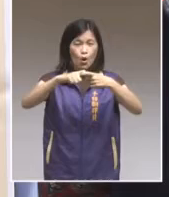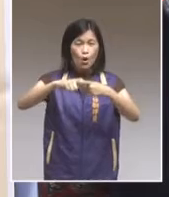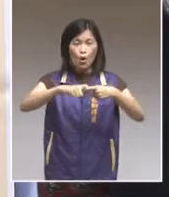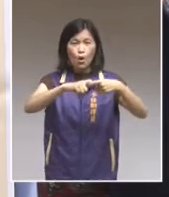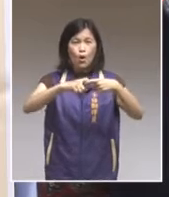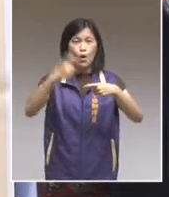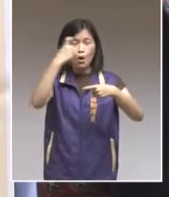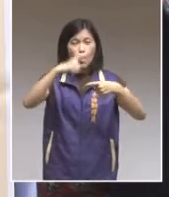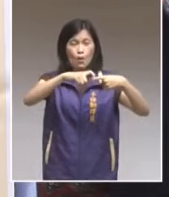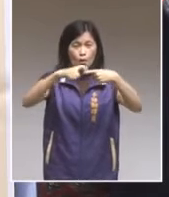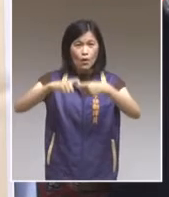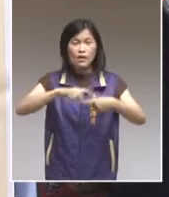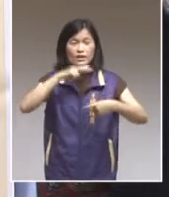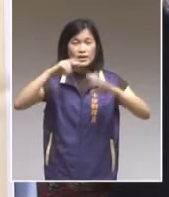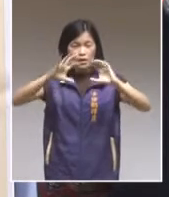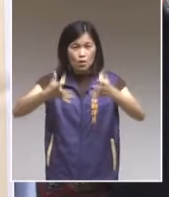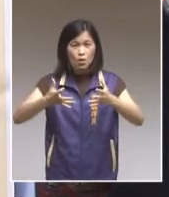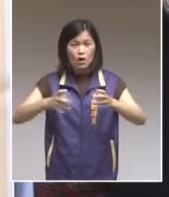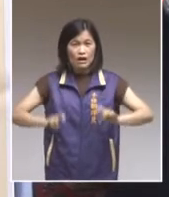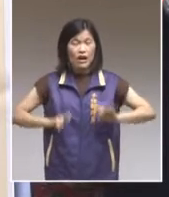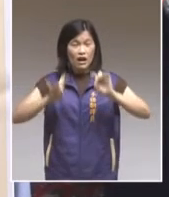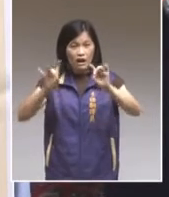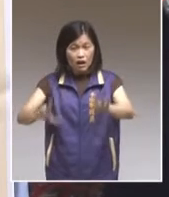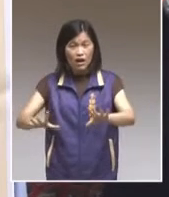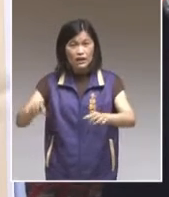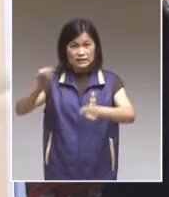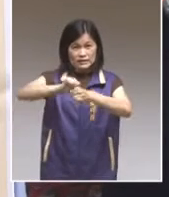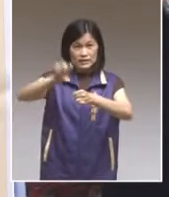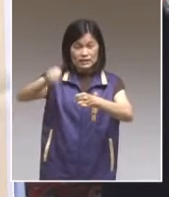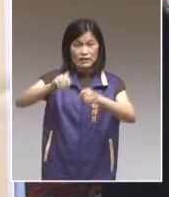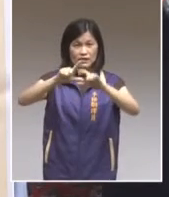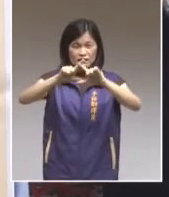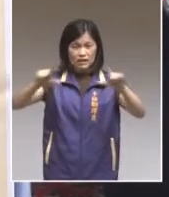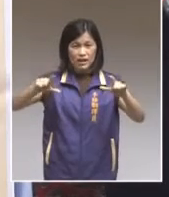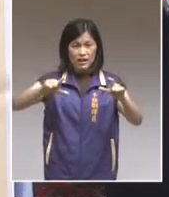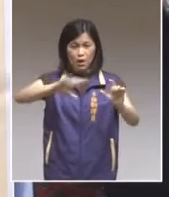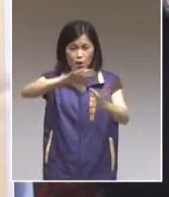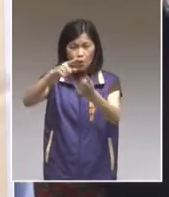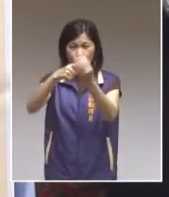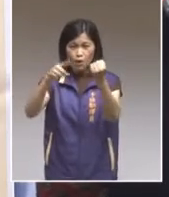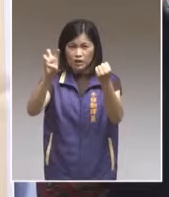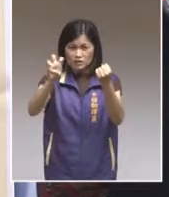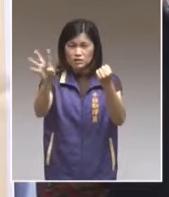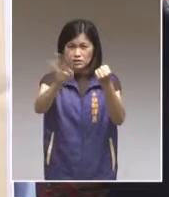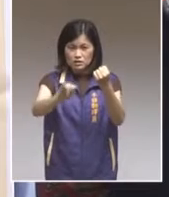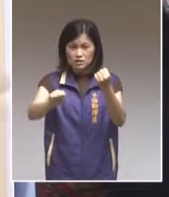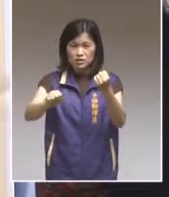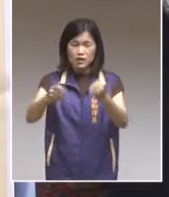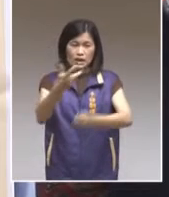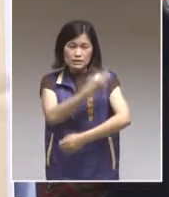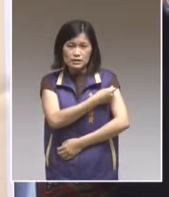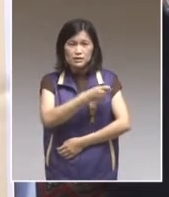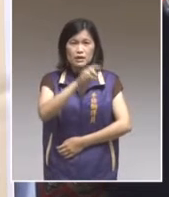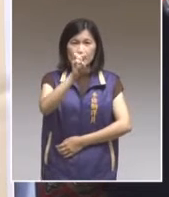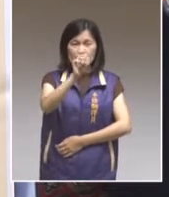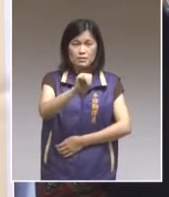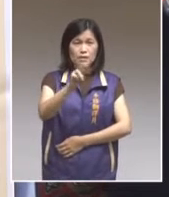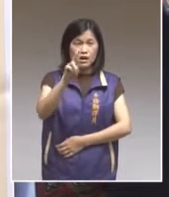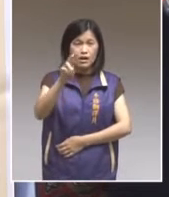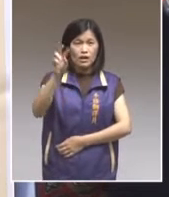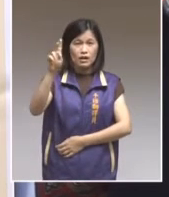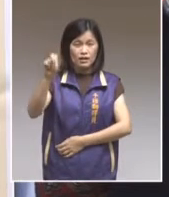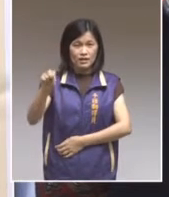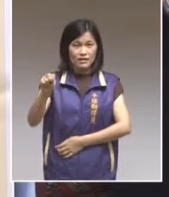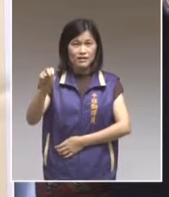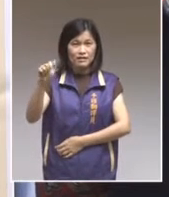国、澳洲跟加拿大等三十几国哈，那他施打的 mRNA 的剂量大概